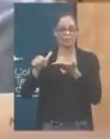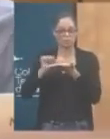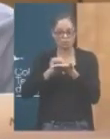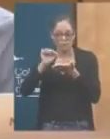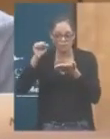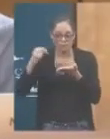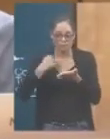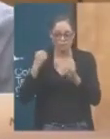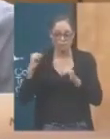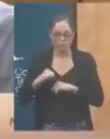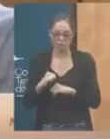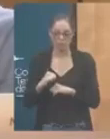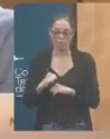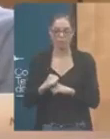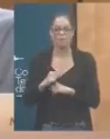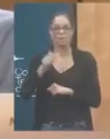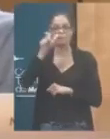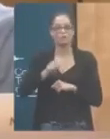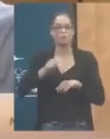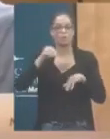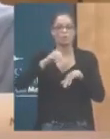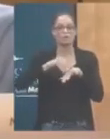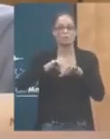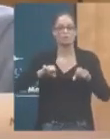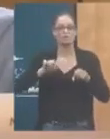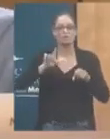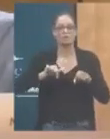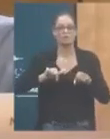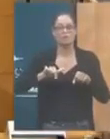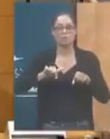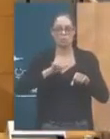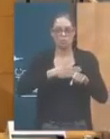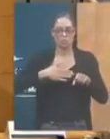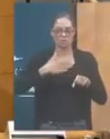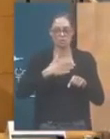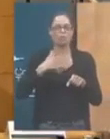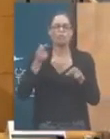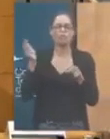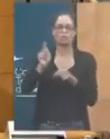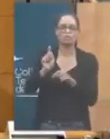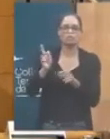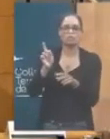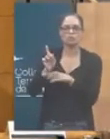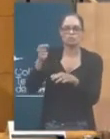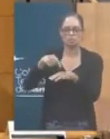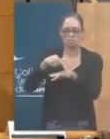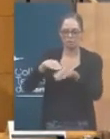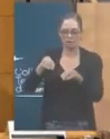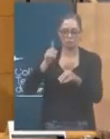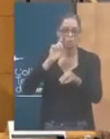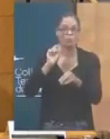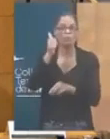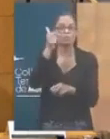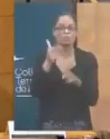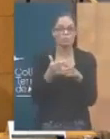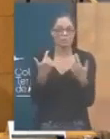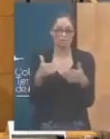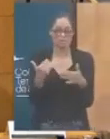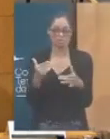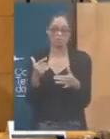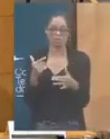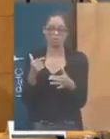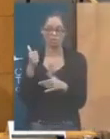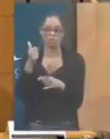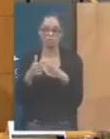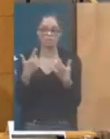le président du conseil exécutif soit venu. Pourquoi? Parce que nous avons connu une première crise, et je prends sous contrôle